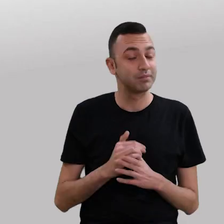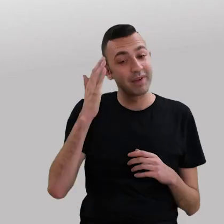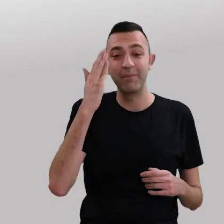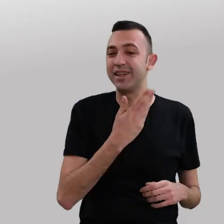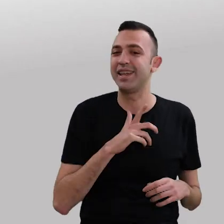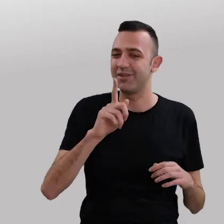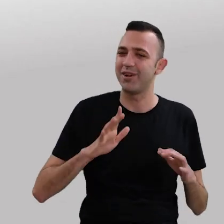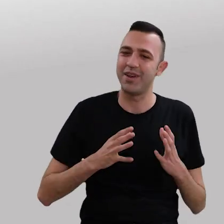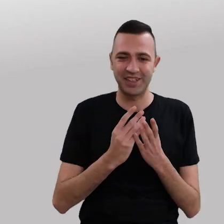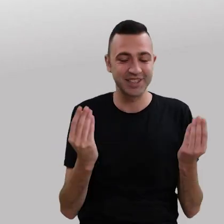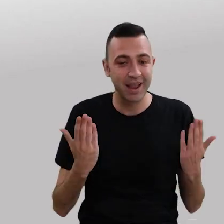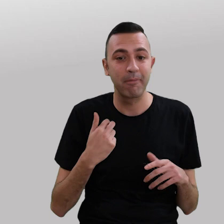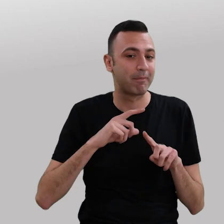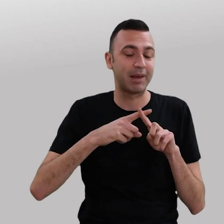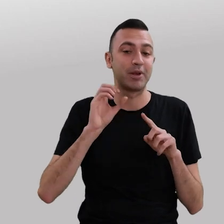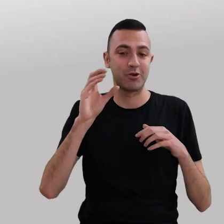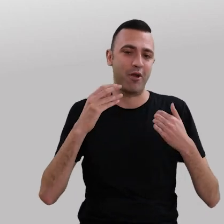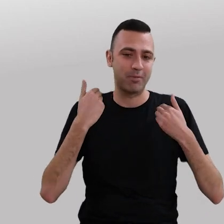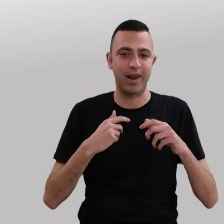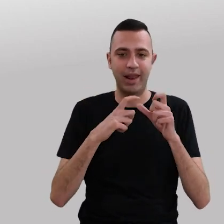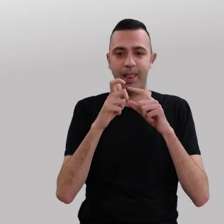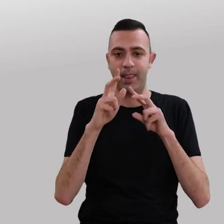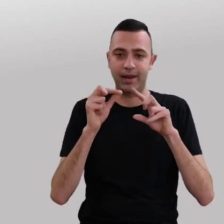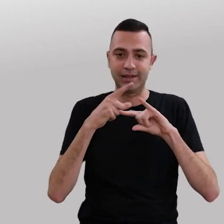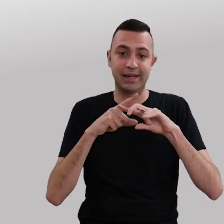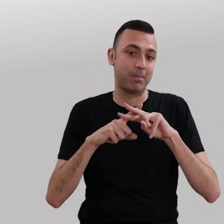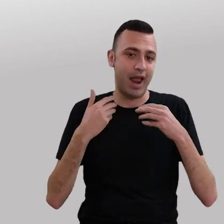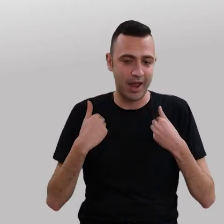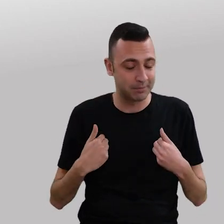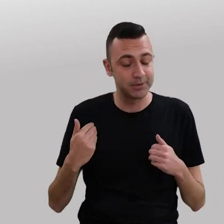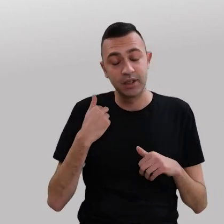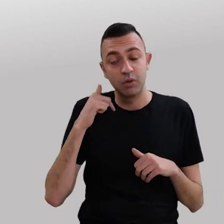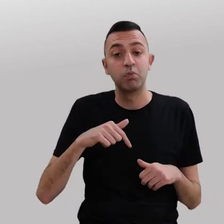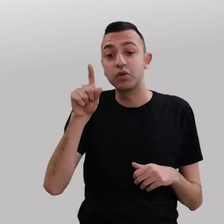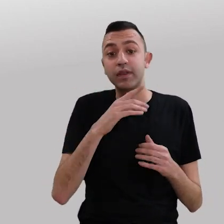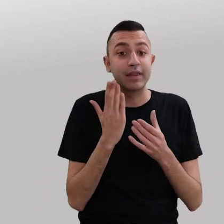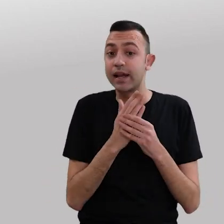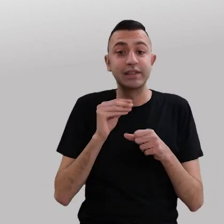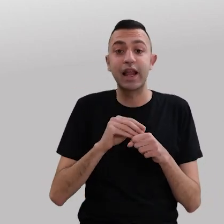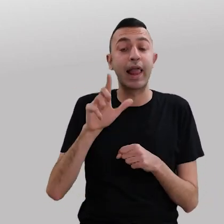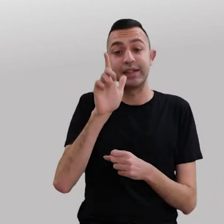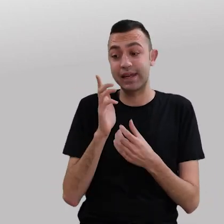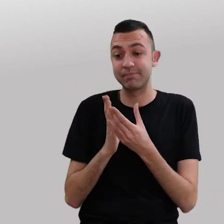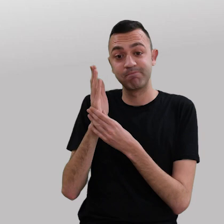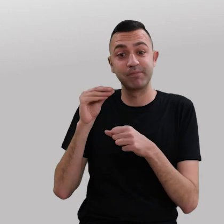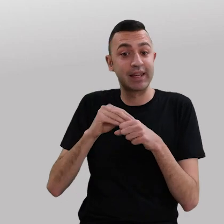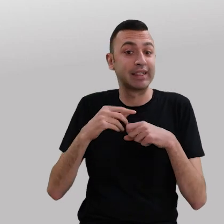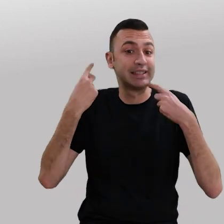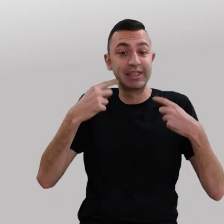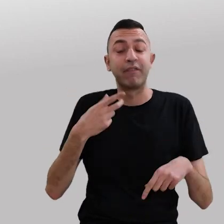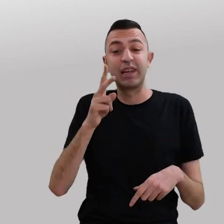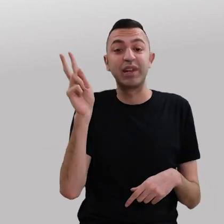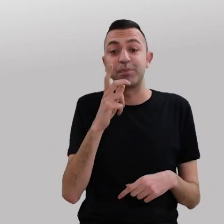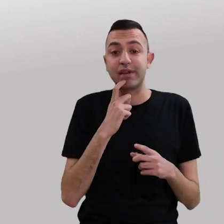Merhaba sevgili öğrenciler ben matematik öğretmeni Semih'in Zeynep Çalık bugünkü dersimizde Liselere geçiş sistemi